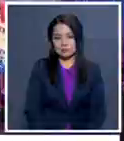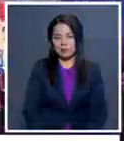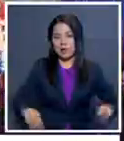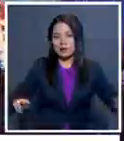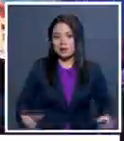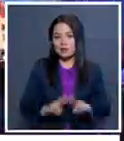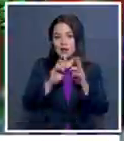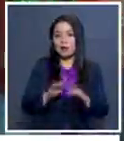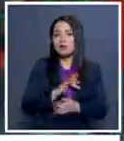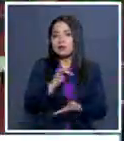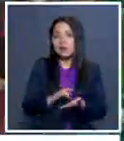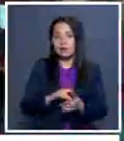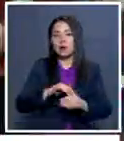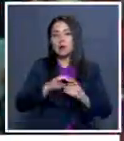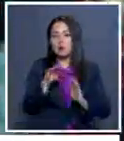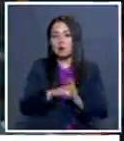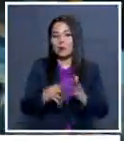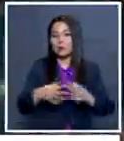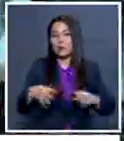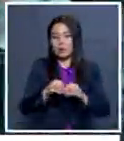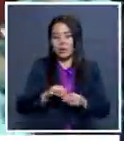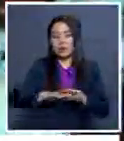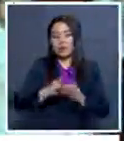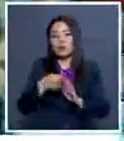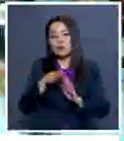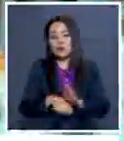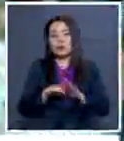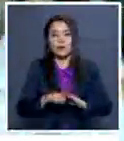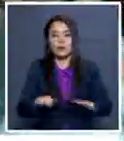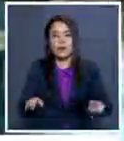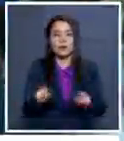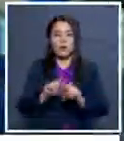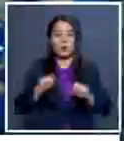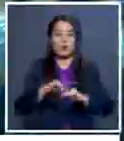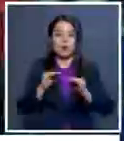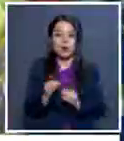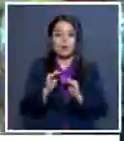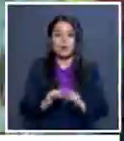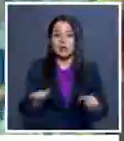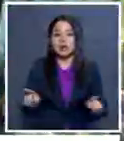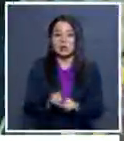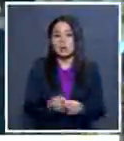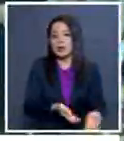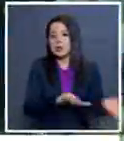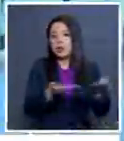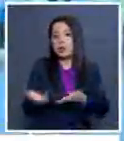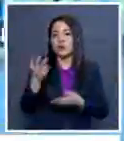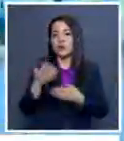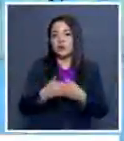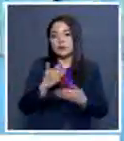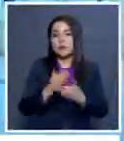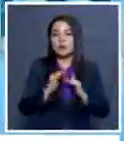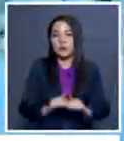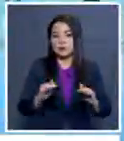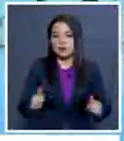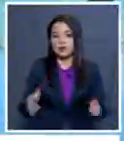Елорданың аз қамтылған көп балалы отбасылардың балалары мен мүмкіндігі шектеулі балғындар шыршаға арнайы шақыртылды. Осын саны 300 бала. Осындай думанды